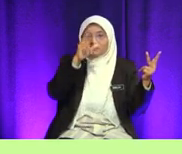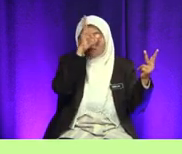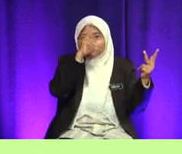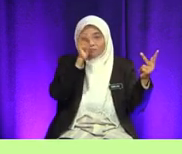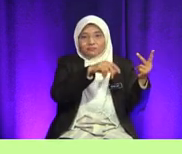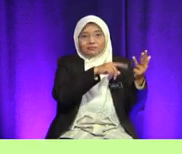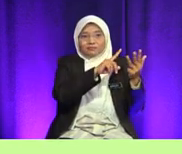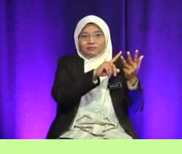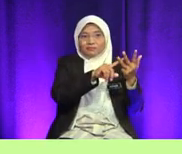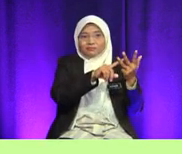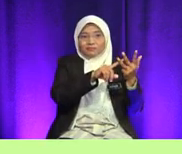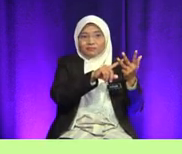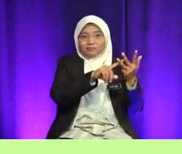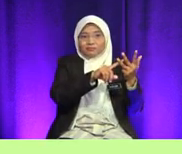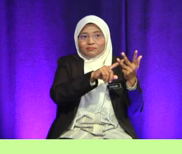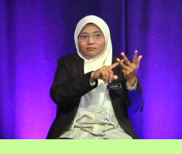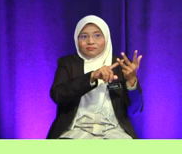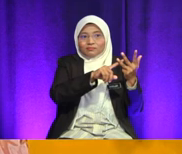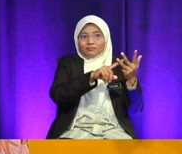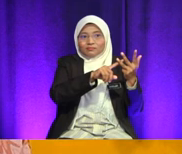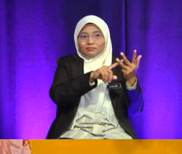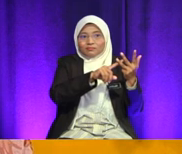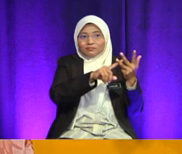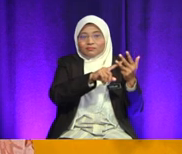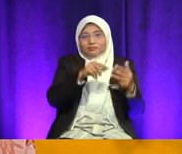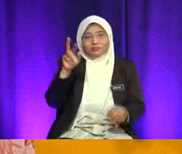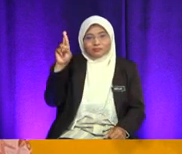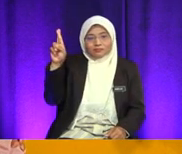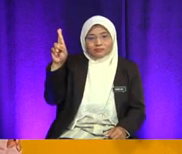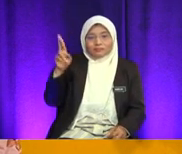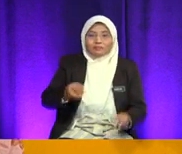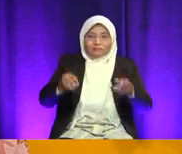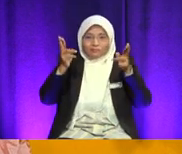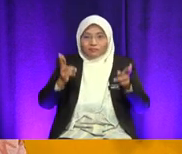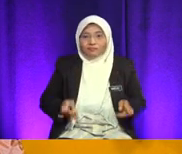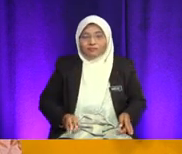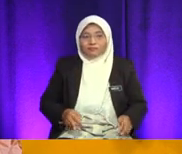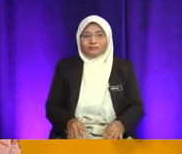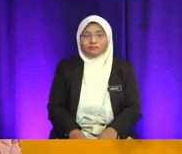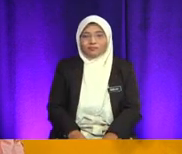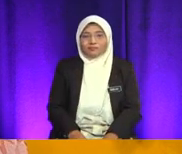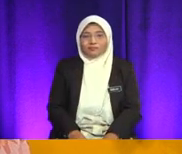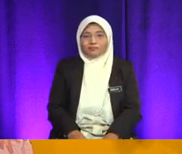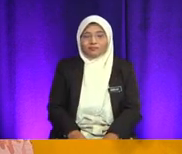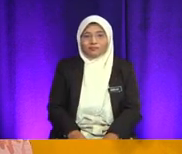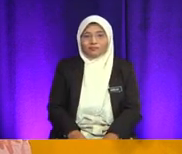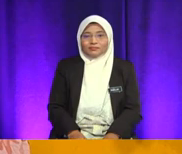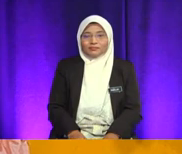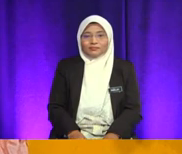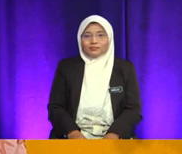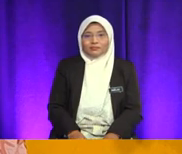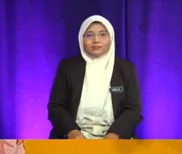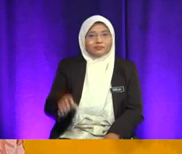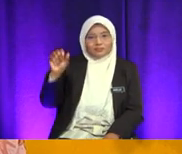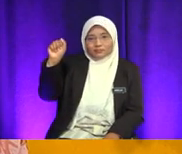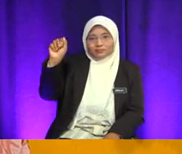R untuk rakyat jadi kita akronimkan dia jadi super supaya murid-murid mudah